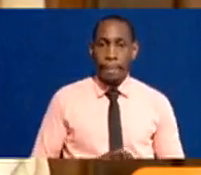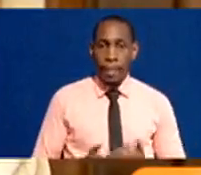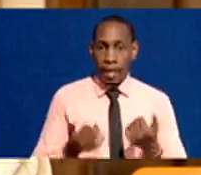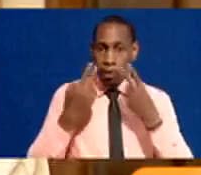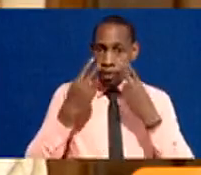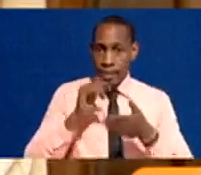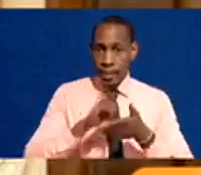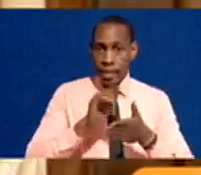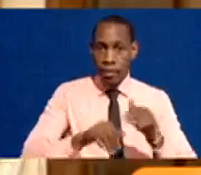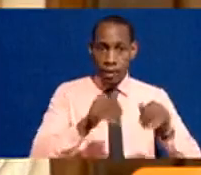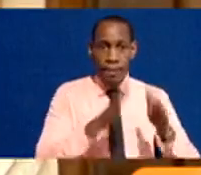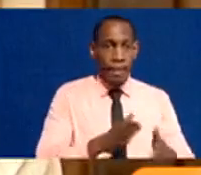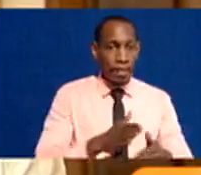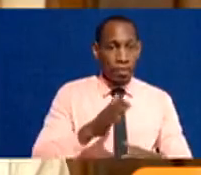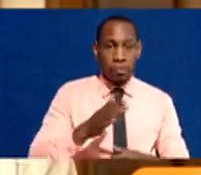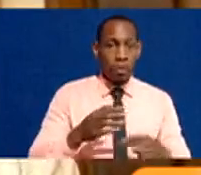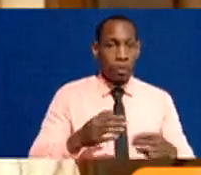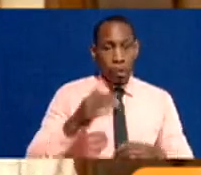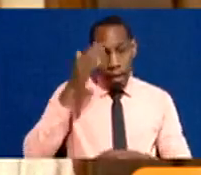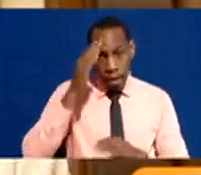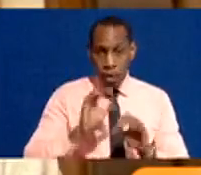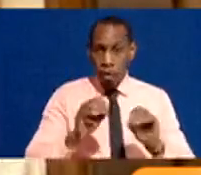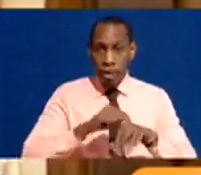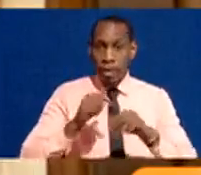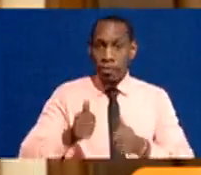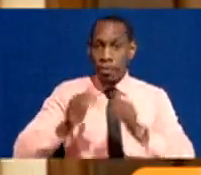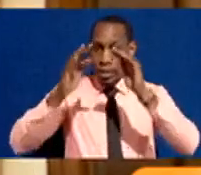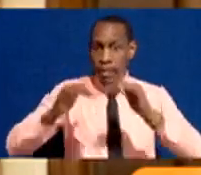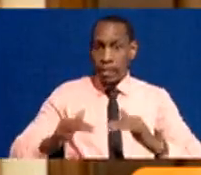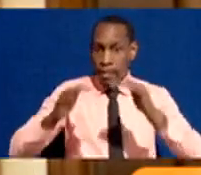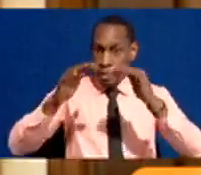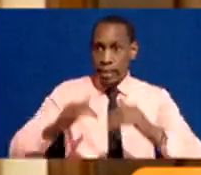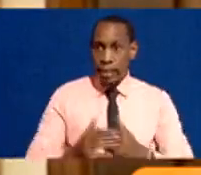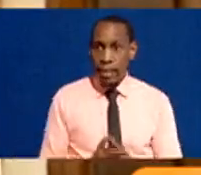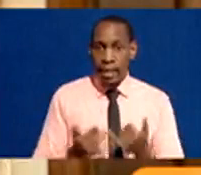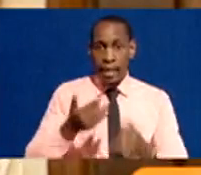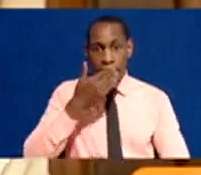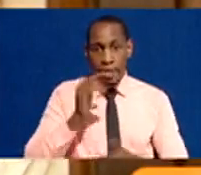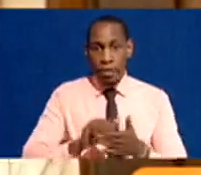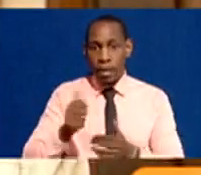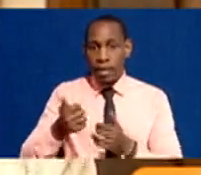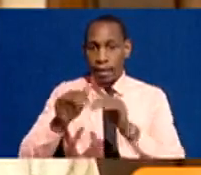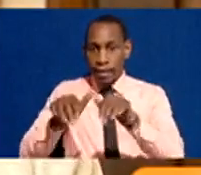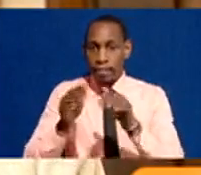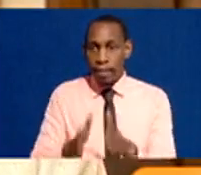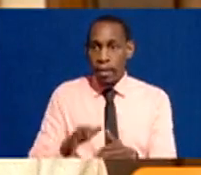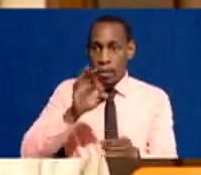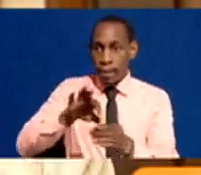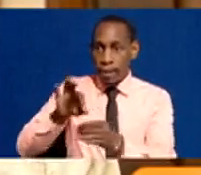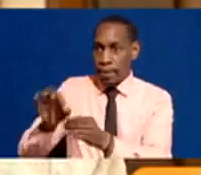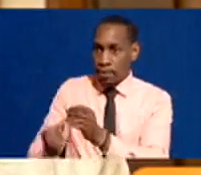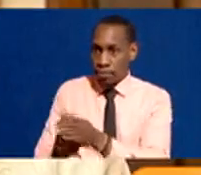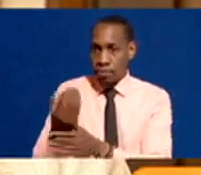Unapata kwamba wakulima wanasema hatujui mvua itanyesha lini na hatujui inamaliza kunyesha lini. Kwa hivyo wakulima wengine wanapanda mimea